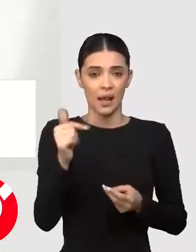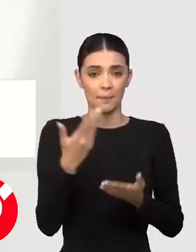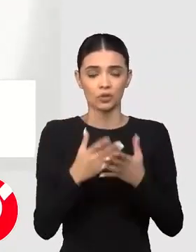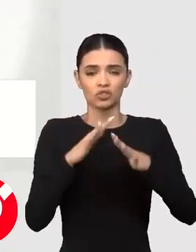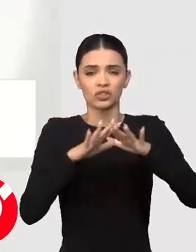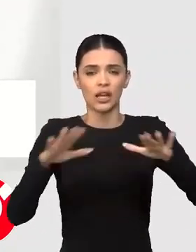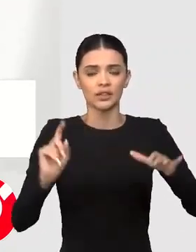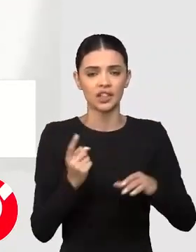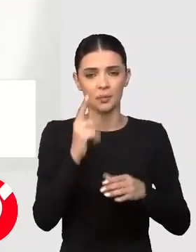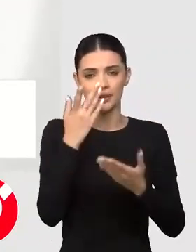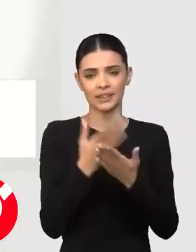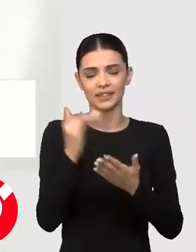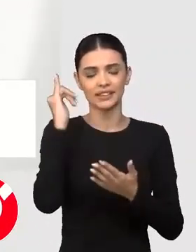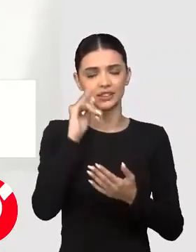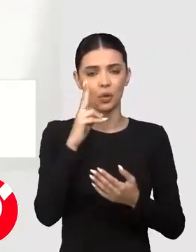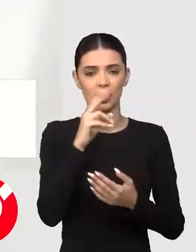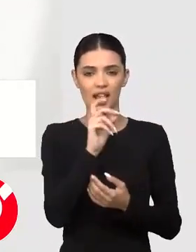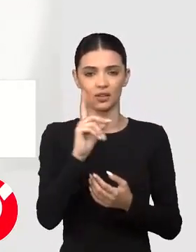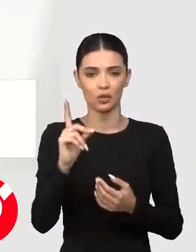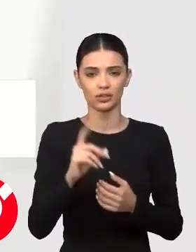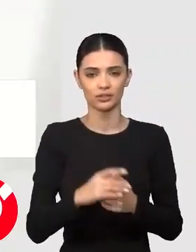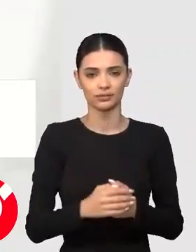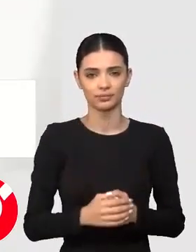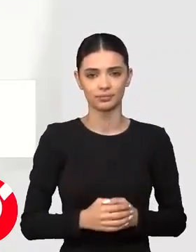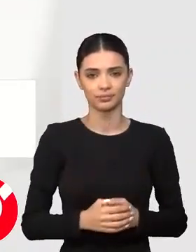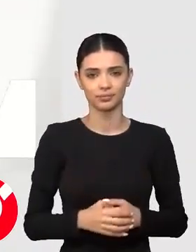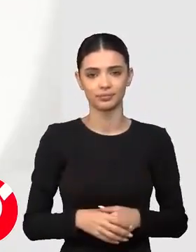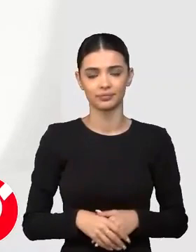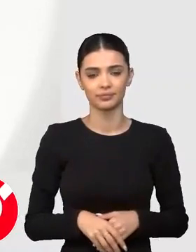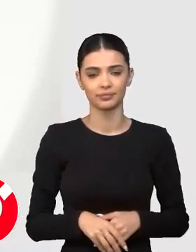Nevada, pe cea mai înaltă scenă din istoria Antoldului.